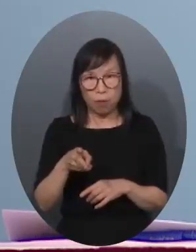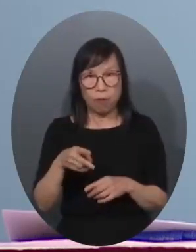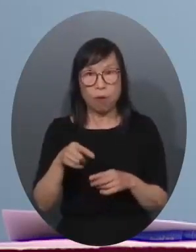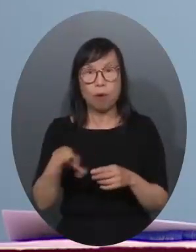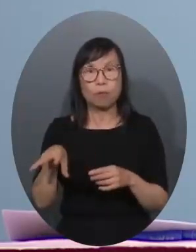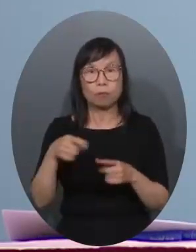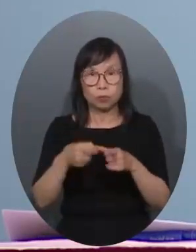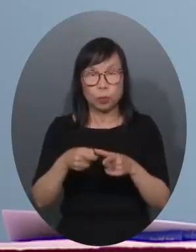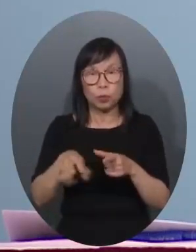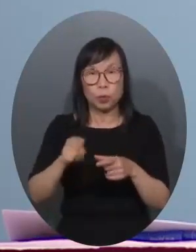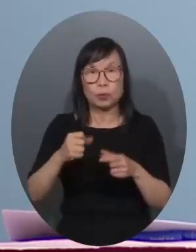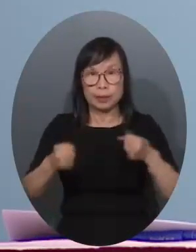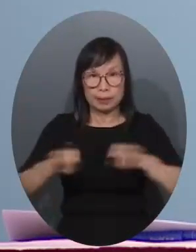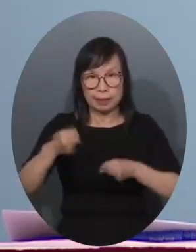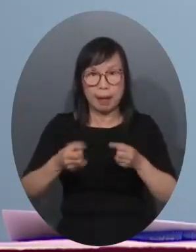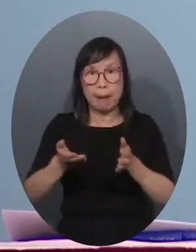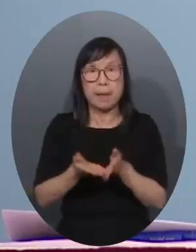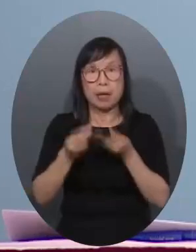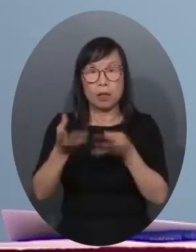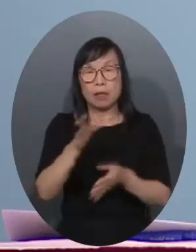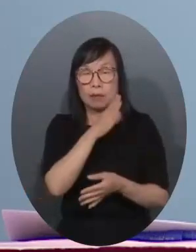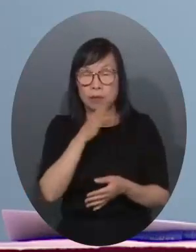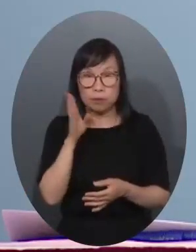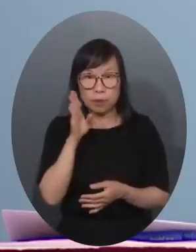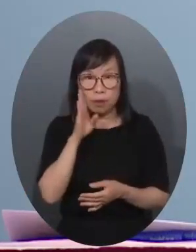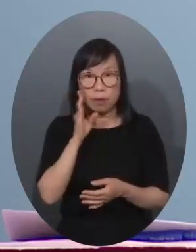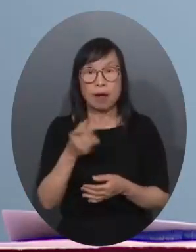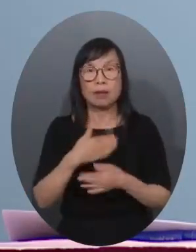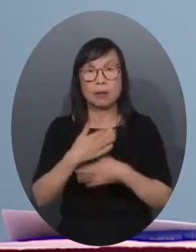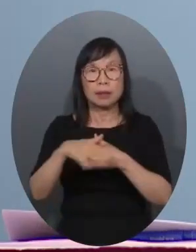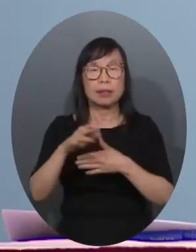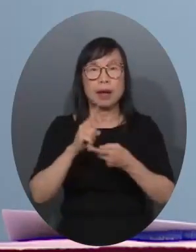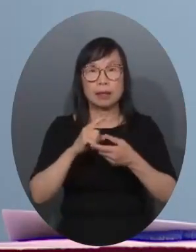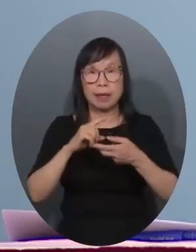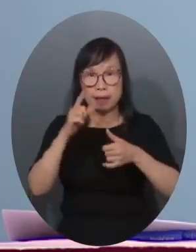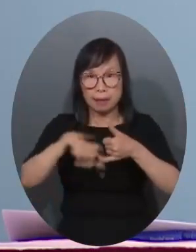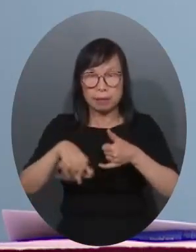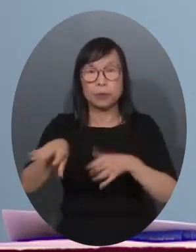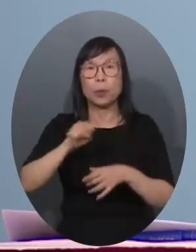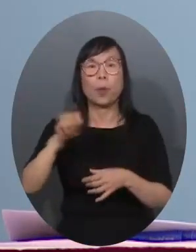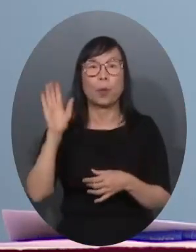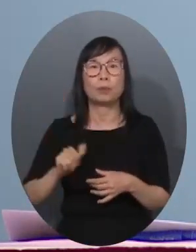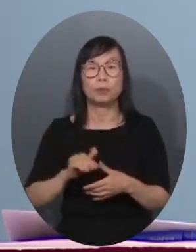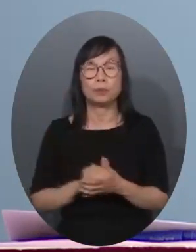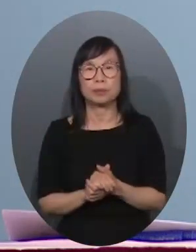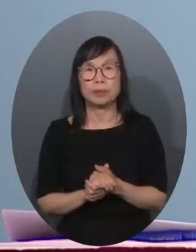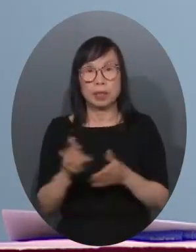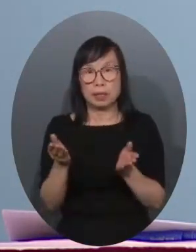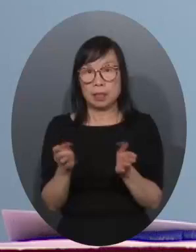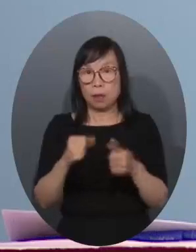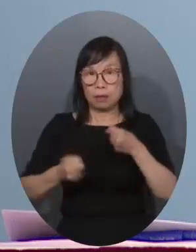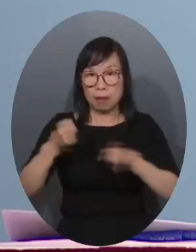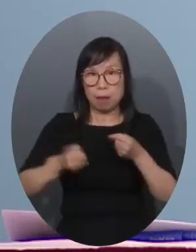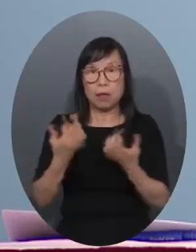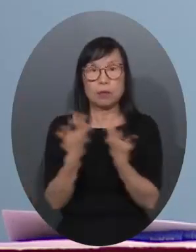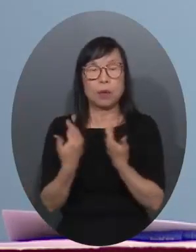用嘅車位。俾我哋個商場啦，同埋任何其他人士去使用嘅。咁而呢個車位嘅數量咧，